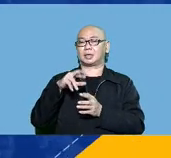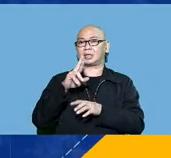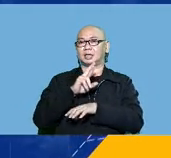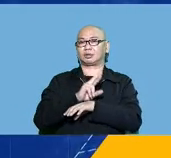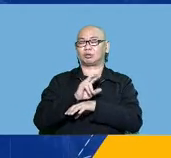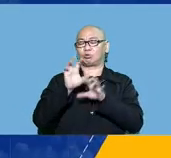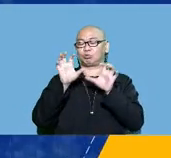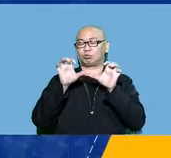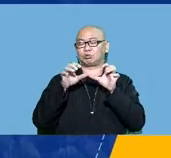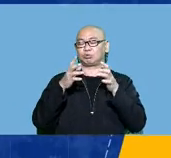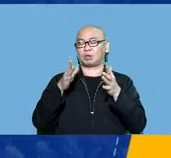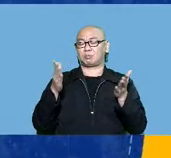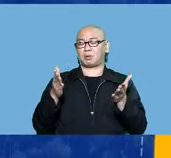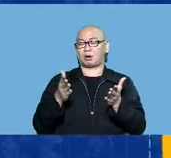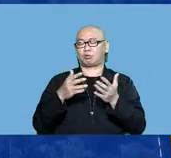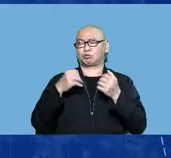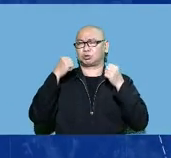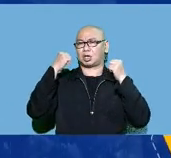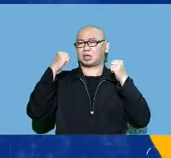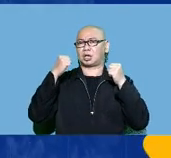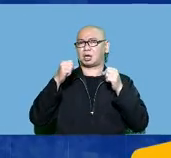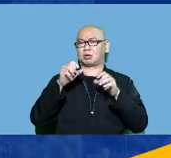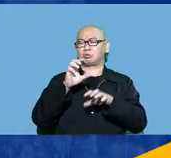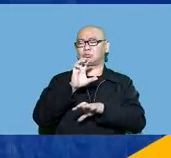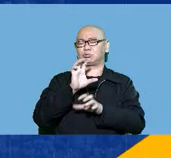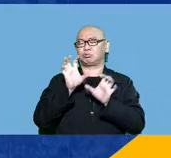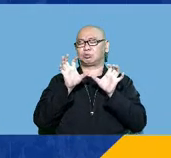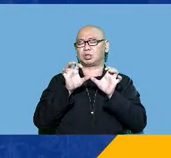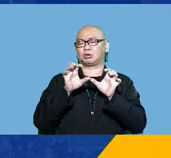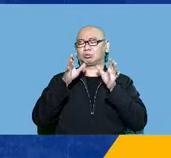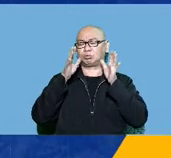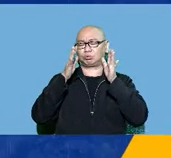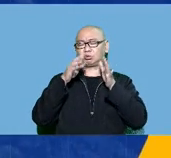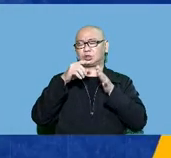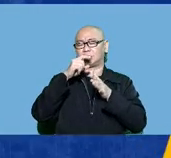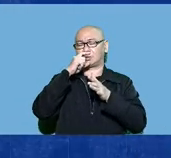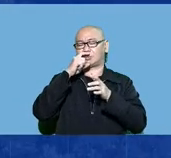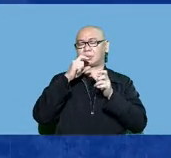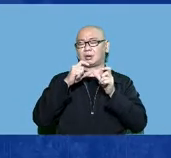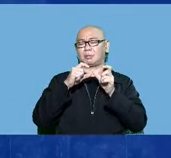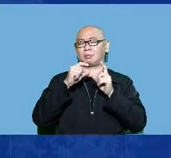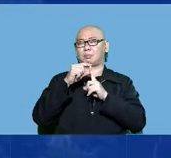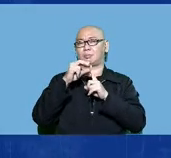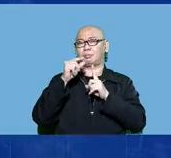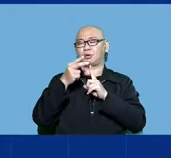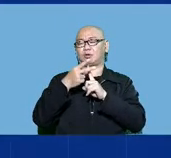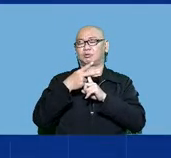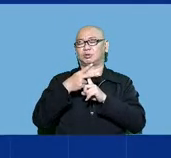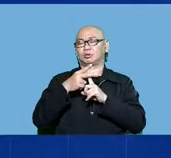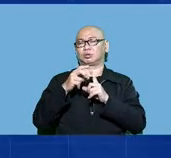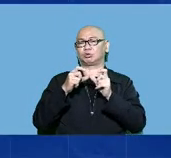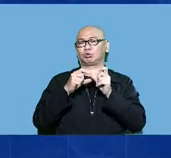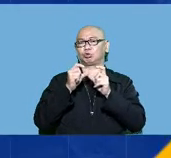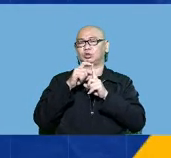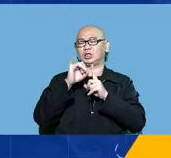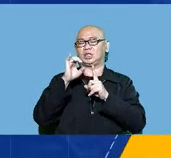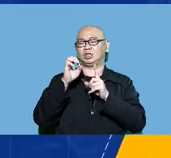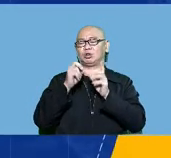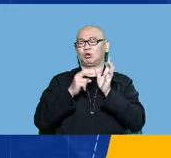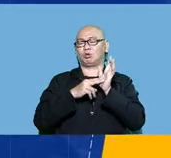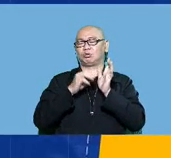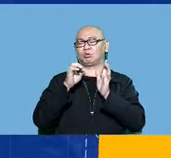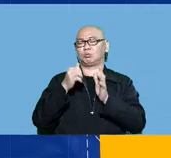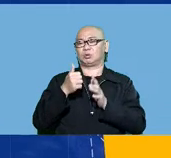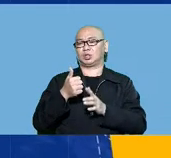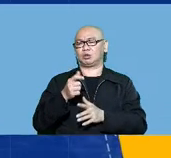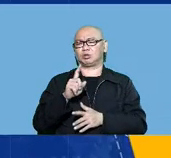membangun kejayaan UNES, khususnya yang pertama adalah Bapak Profesor Dr. Sudiono Sastroatmojo MSI. Dia